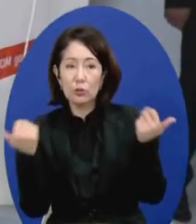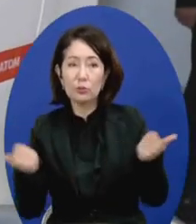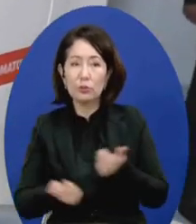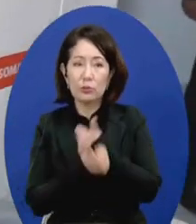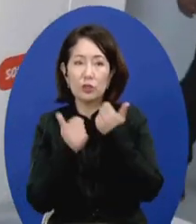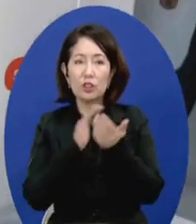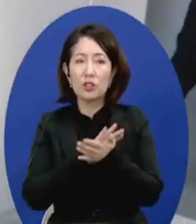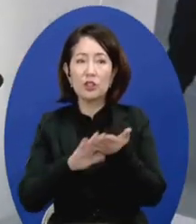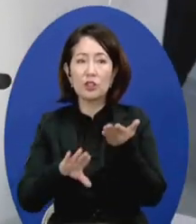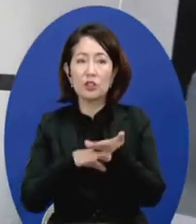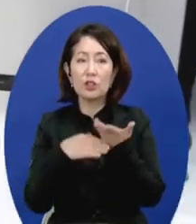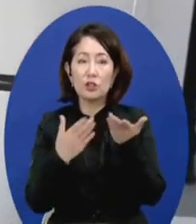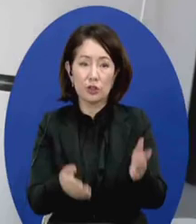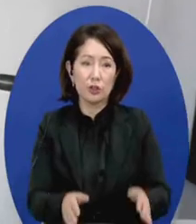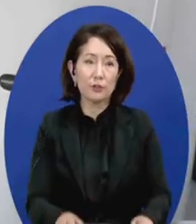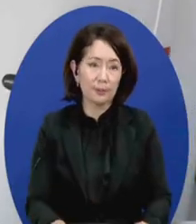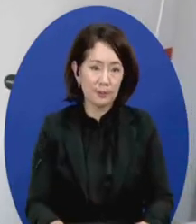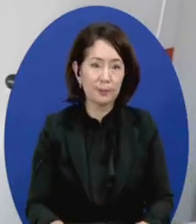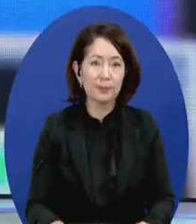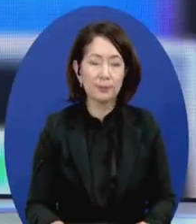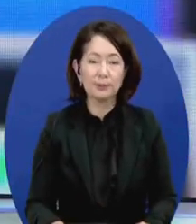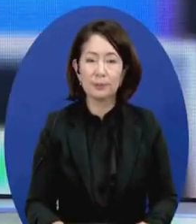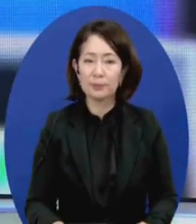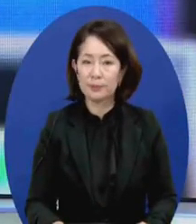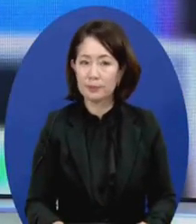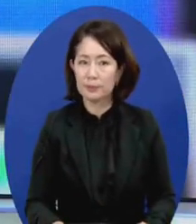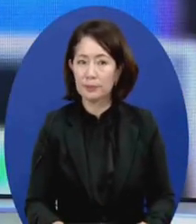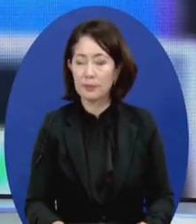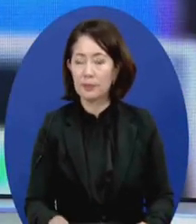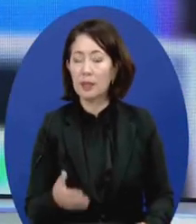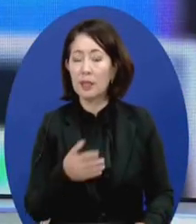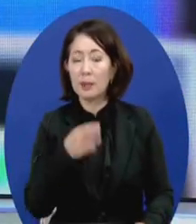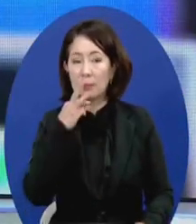бүрэн шинжилсэн байна. Эрхэм зөвчтэй цагийн хурд